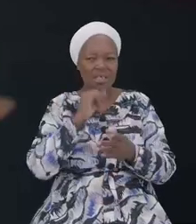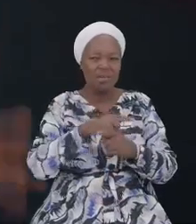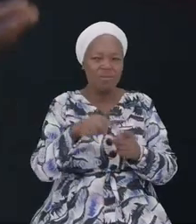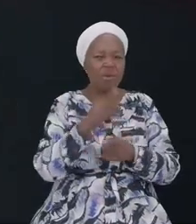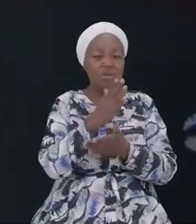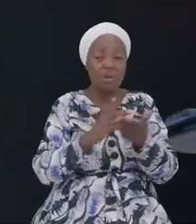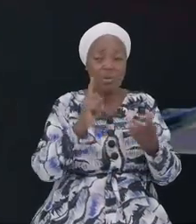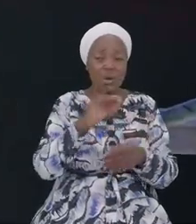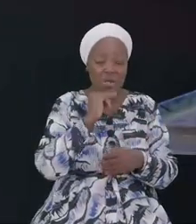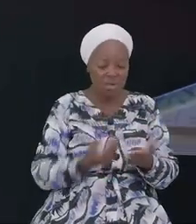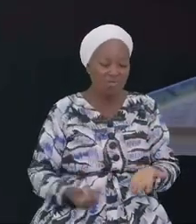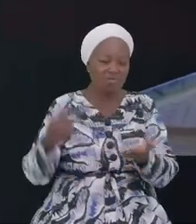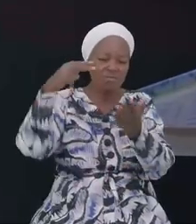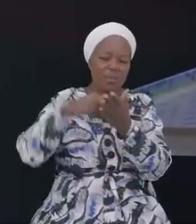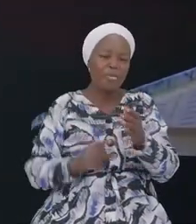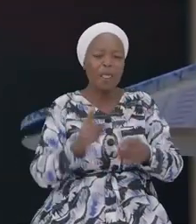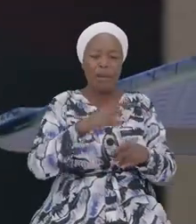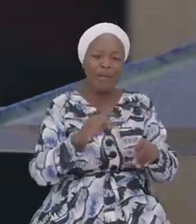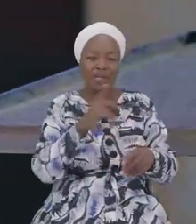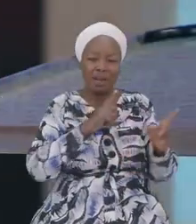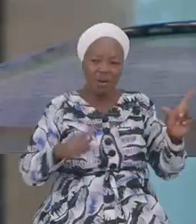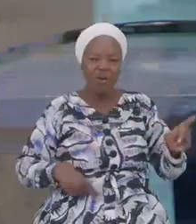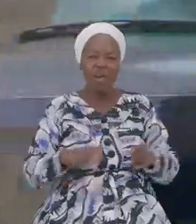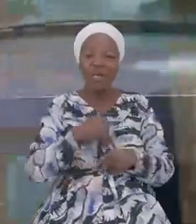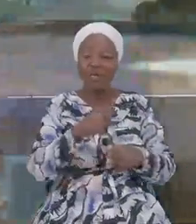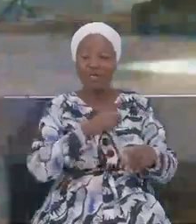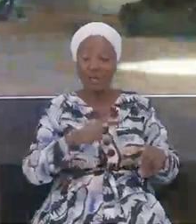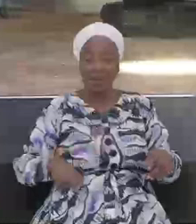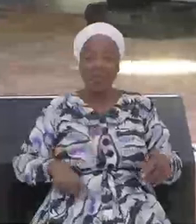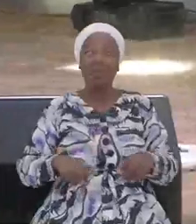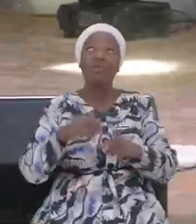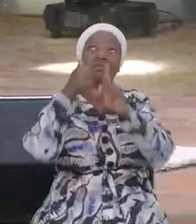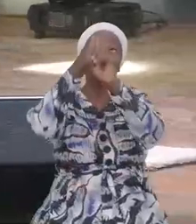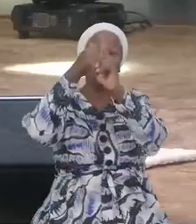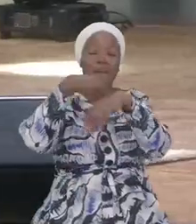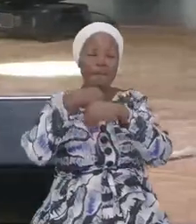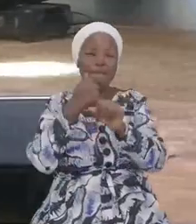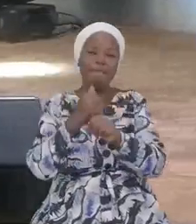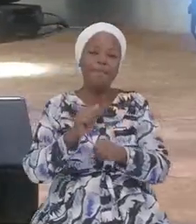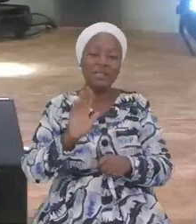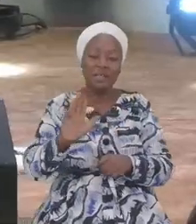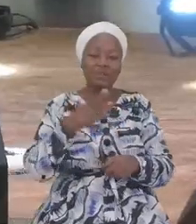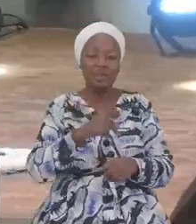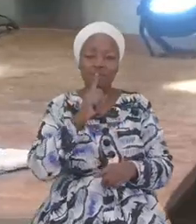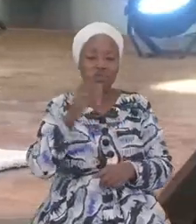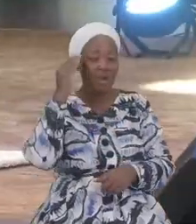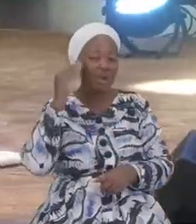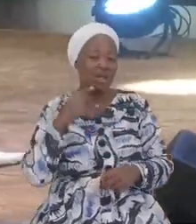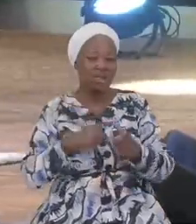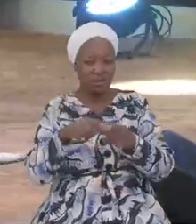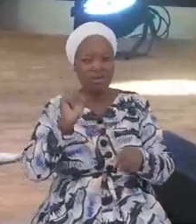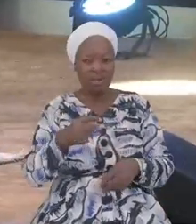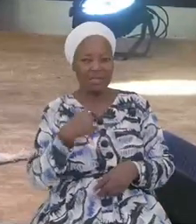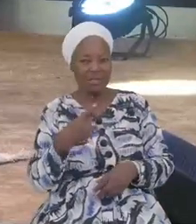est élevé par le Seigneur. Et maintenant, le Seigneur fait de lui une véritable tête. Vous pouvez le dire